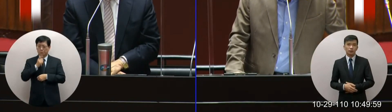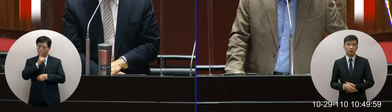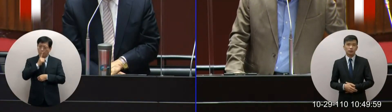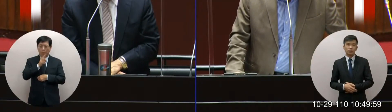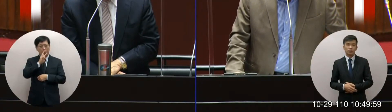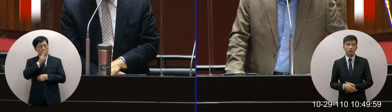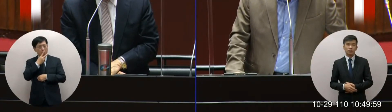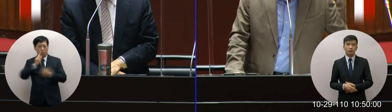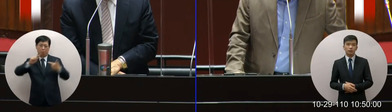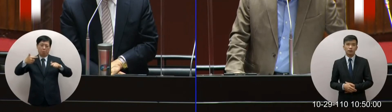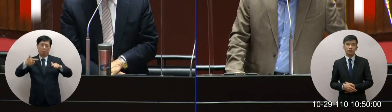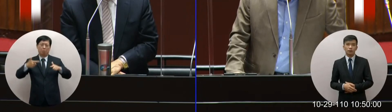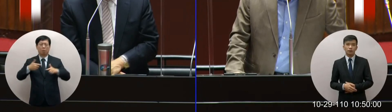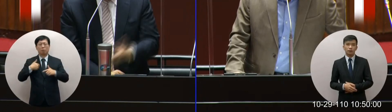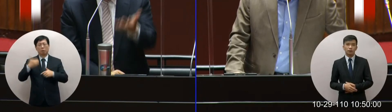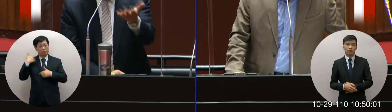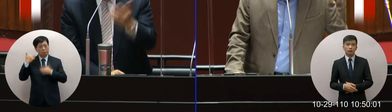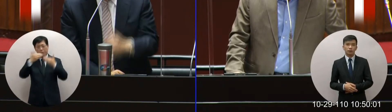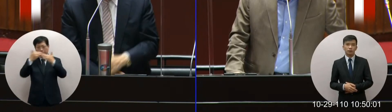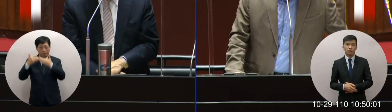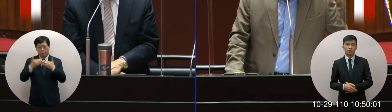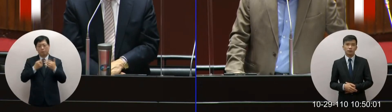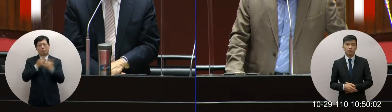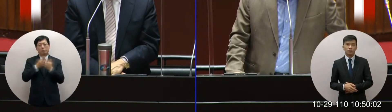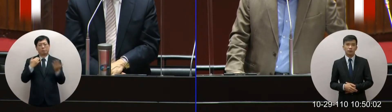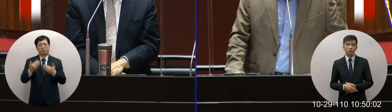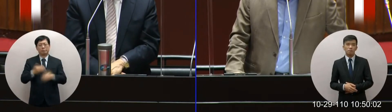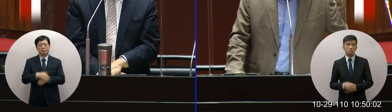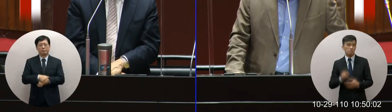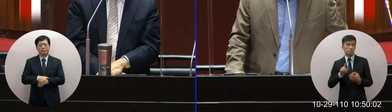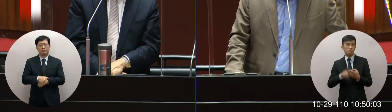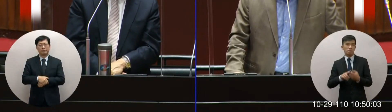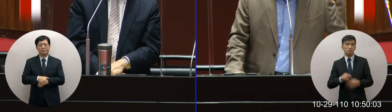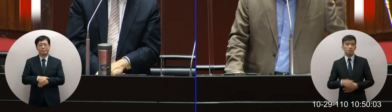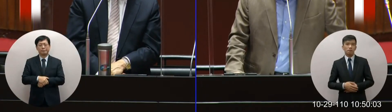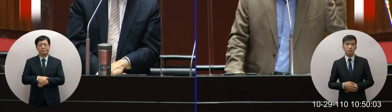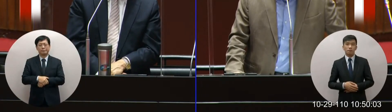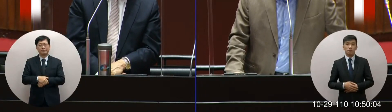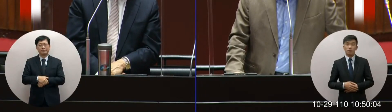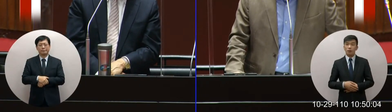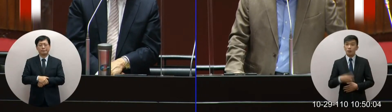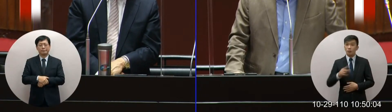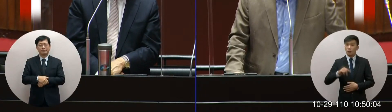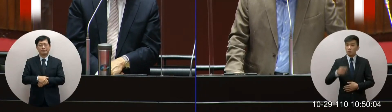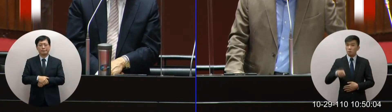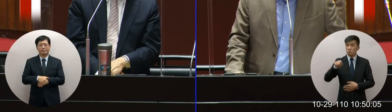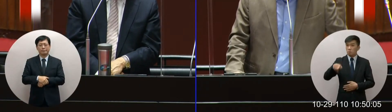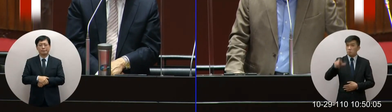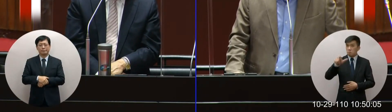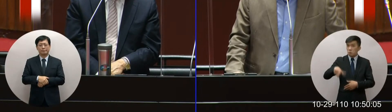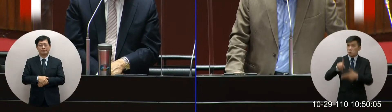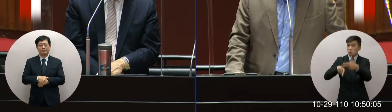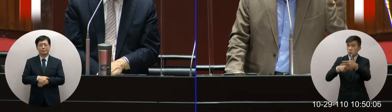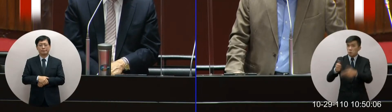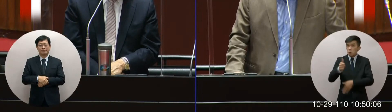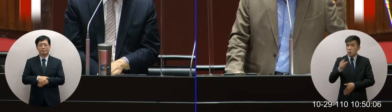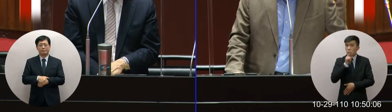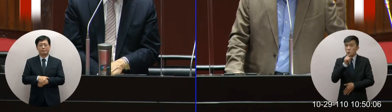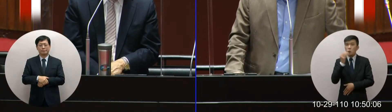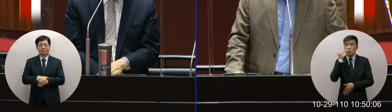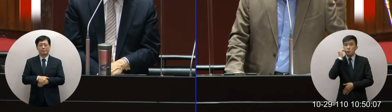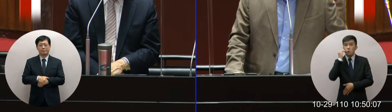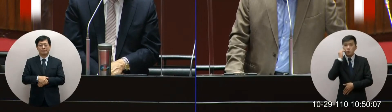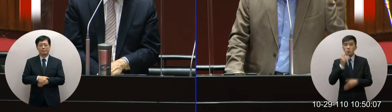对，这个检验一看就知。 对，这再来更无法理解，他竟然说抗中保台的要罢